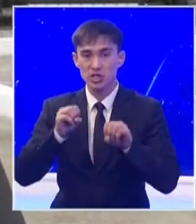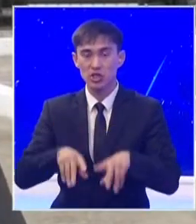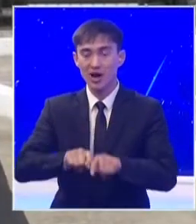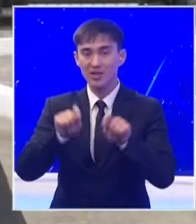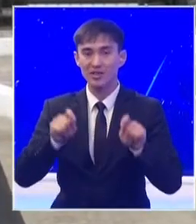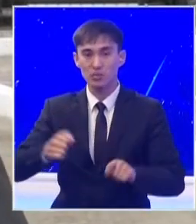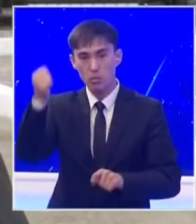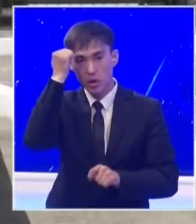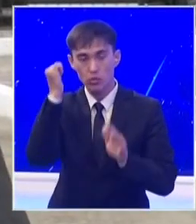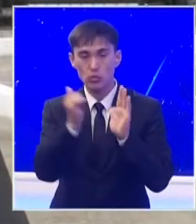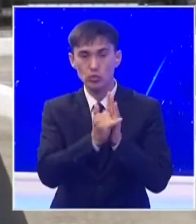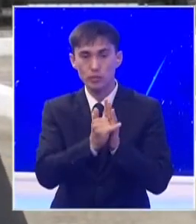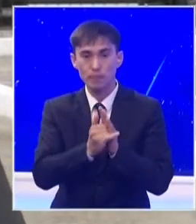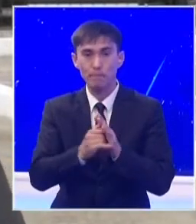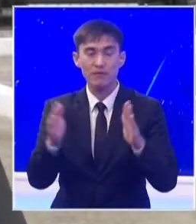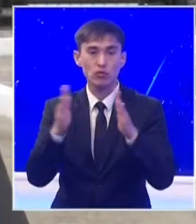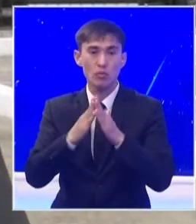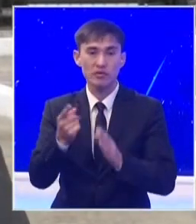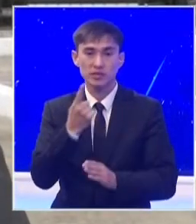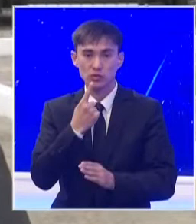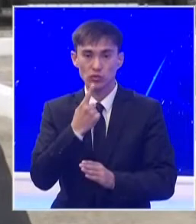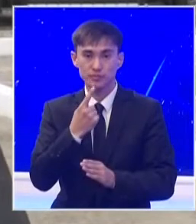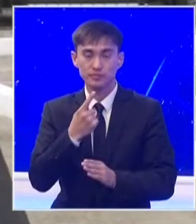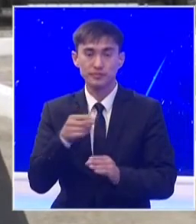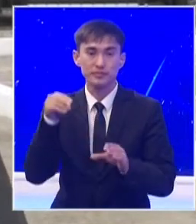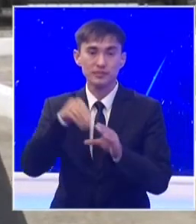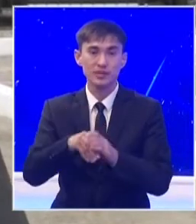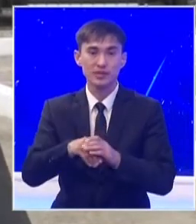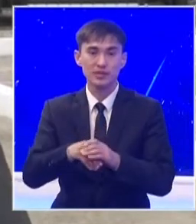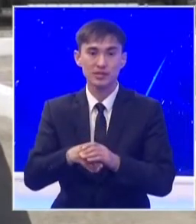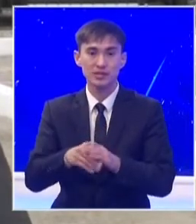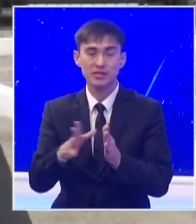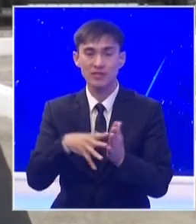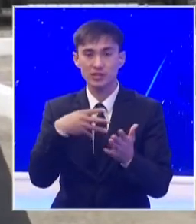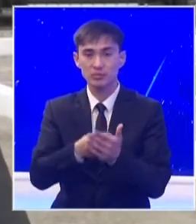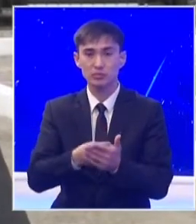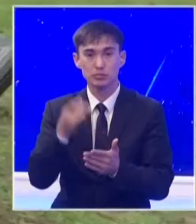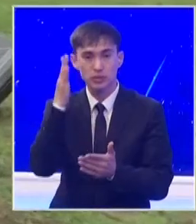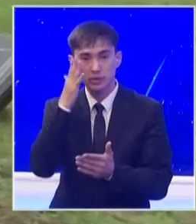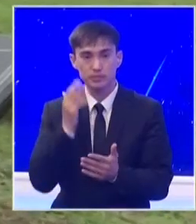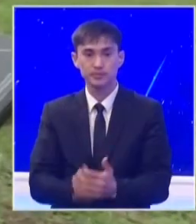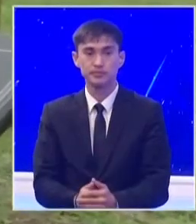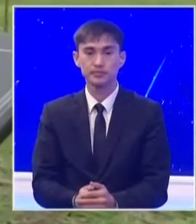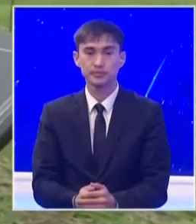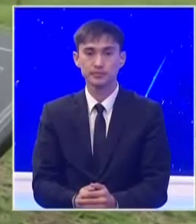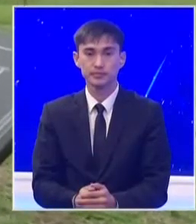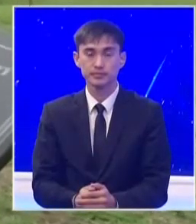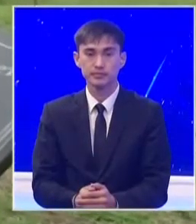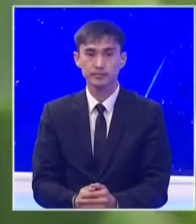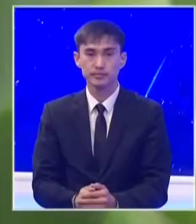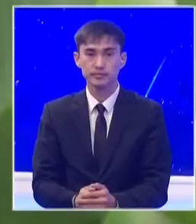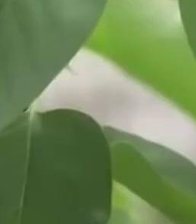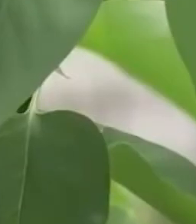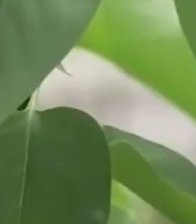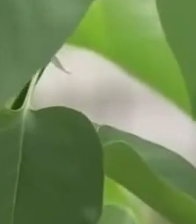мемориальную доску во дворце языков заложив в это сакральный и символический смысл амирова гульд она коротка с